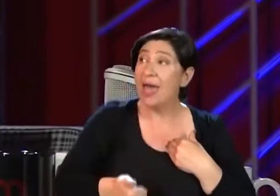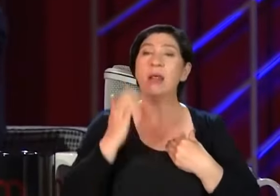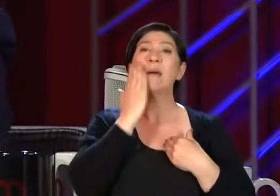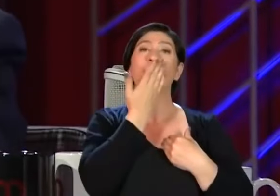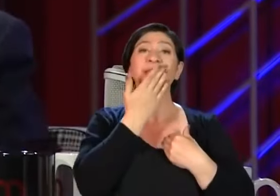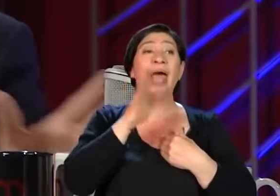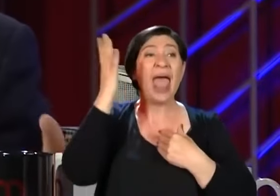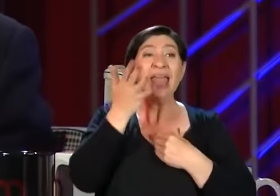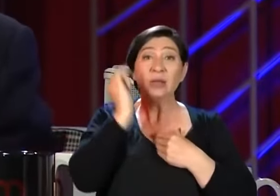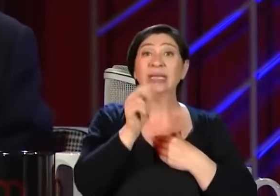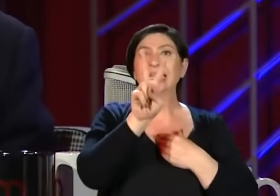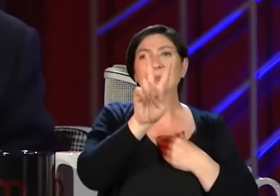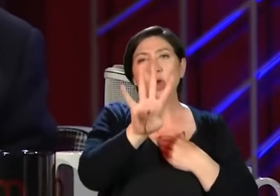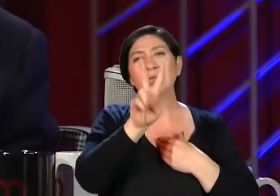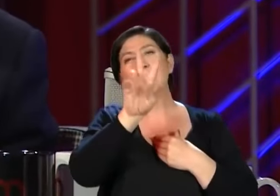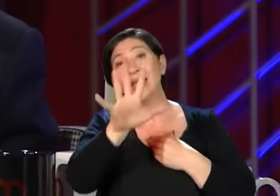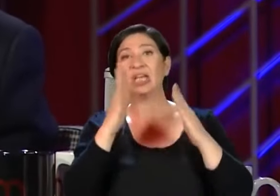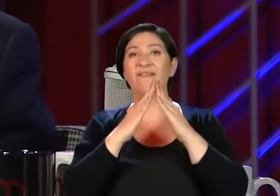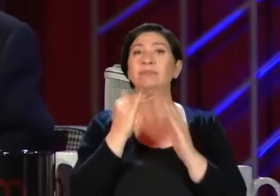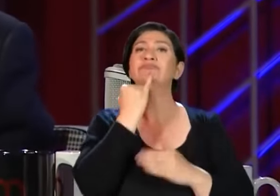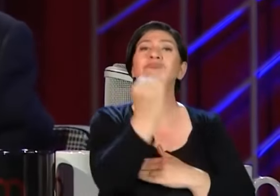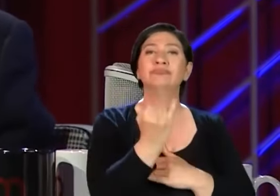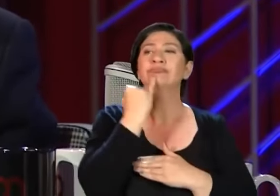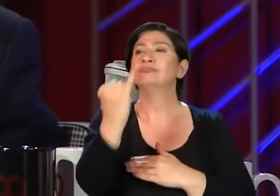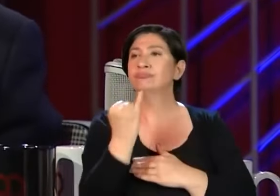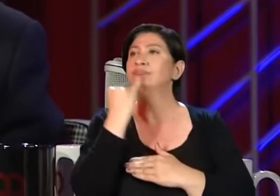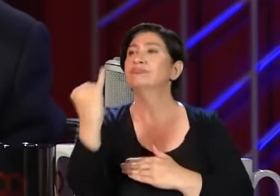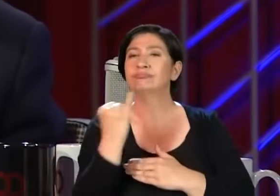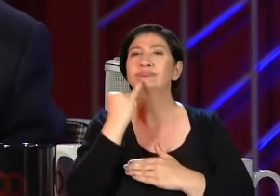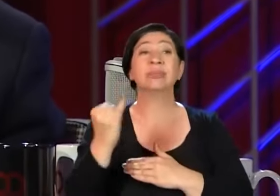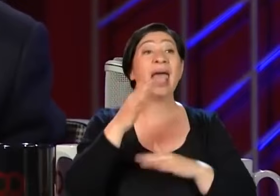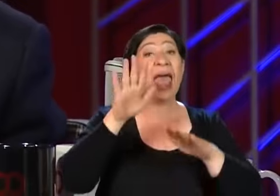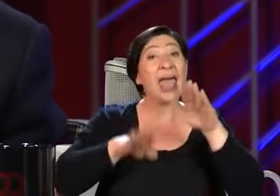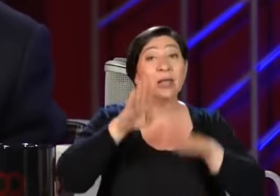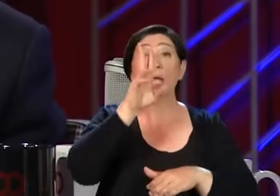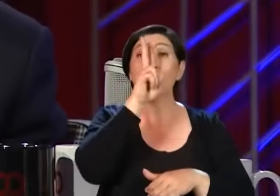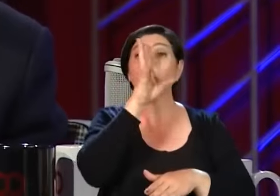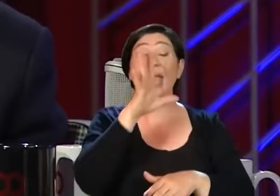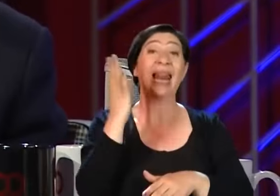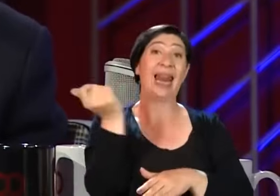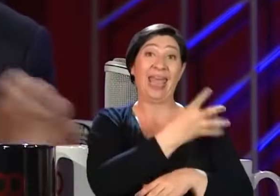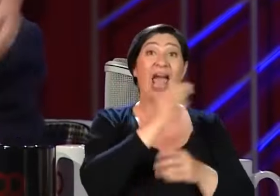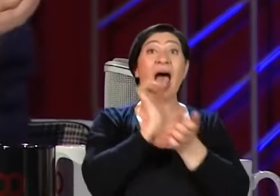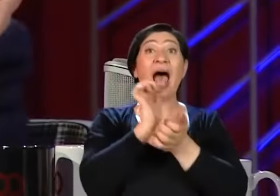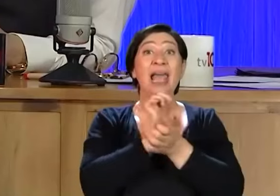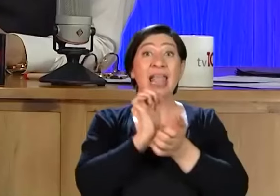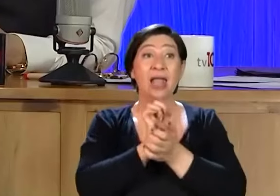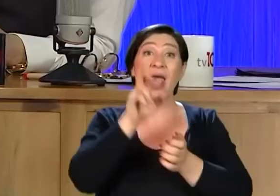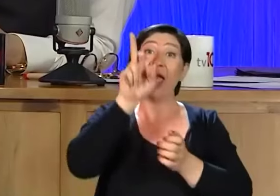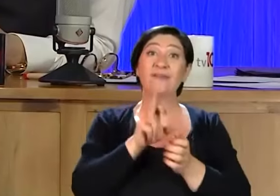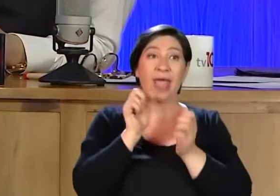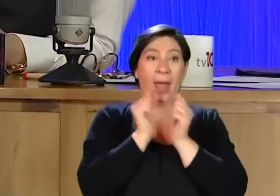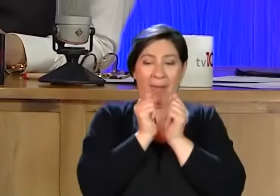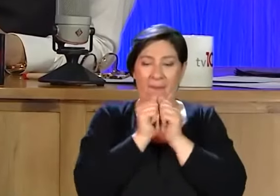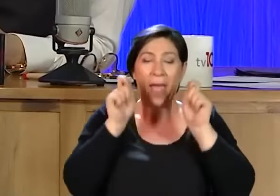Ramazan'da en az 24-25 eve misafir olduğumuzu düşünürsem, en az 250 insanla, aileyle daha doğrusu iftar açmış